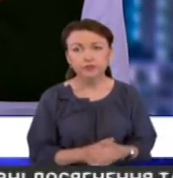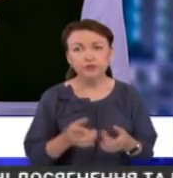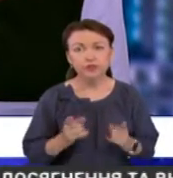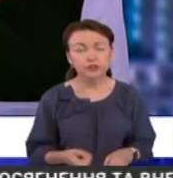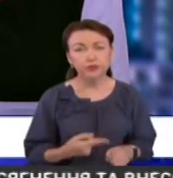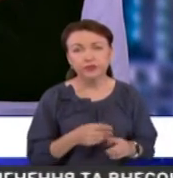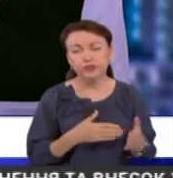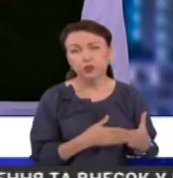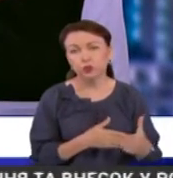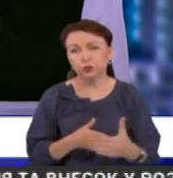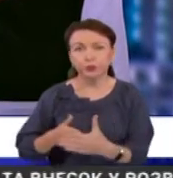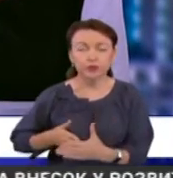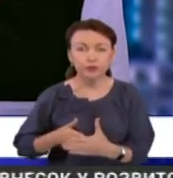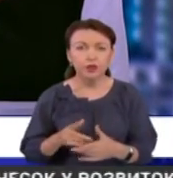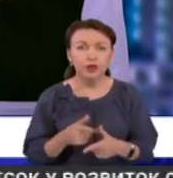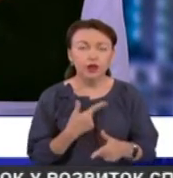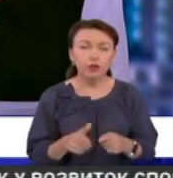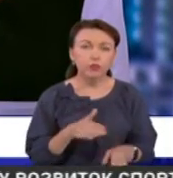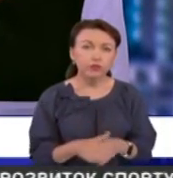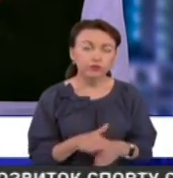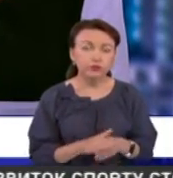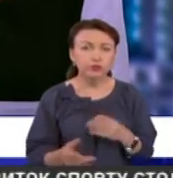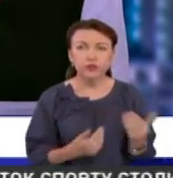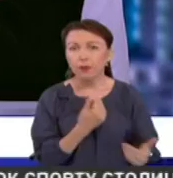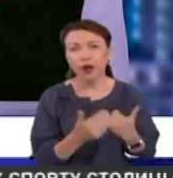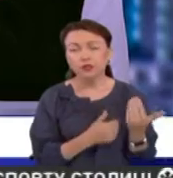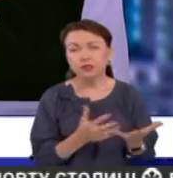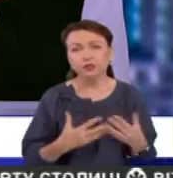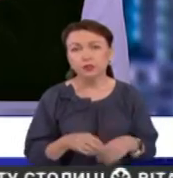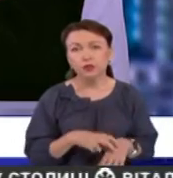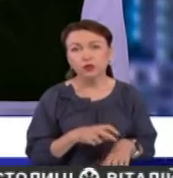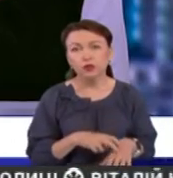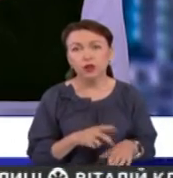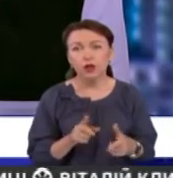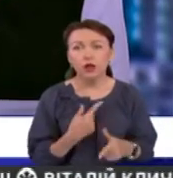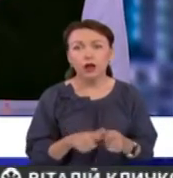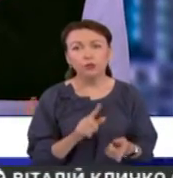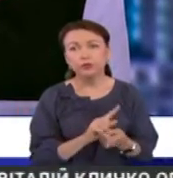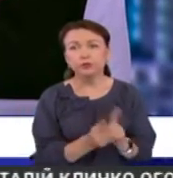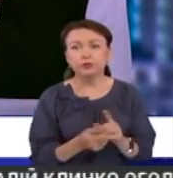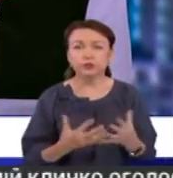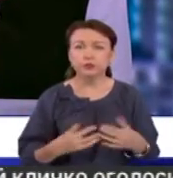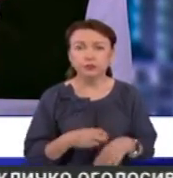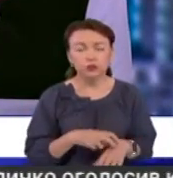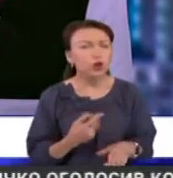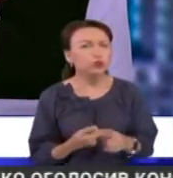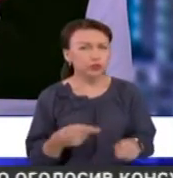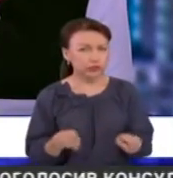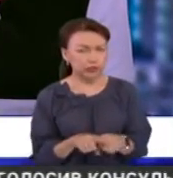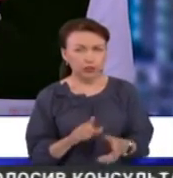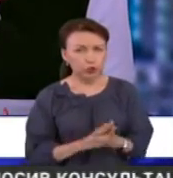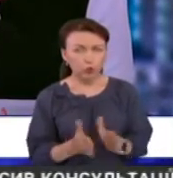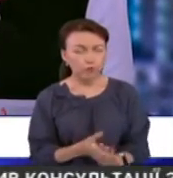це тупік, тому що або ти виконуєш забаганки сімейного лікаря, ти з ним нічого не можеш робити, або змінюєш сімейного лікаря. А що це за такі умови, коли